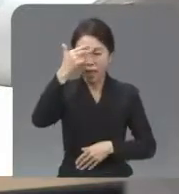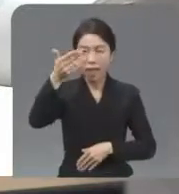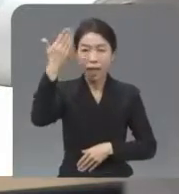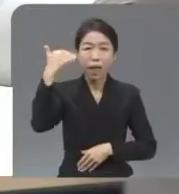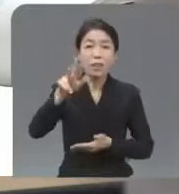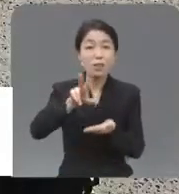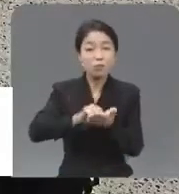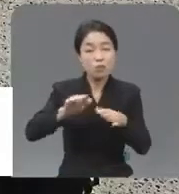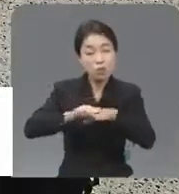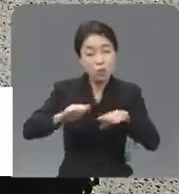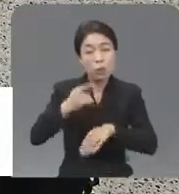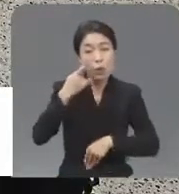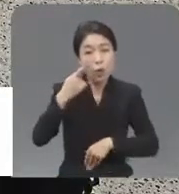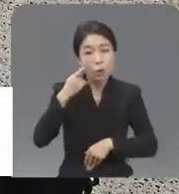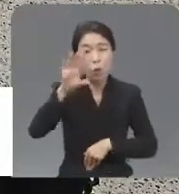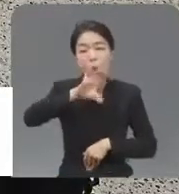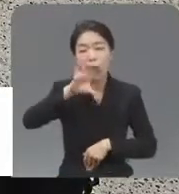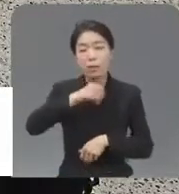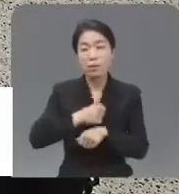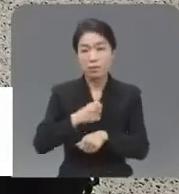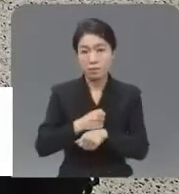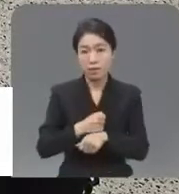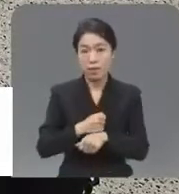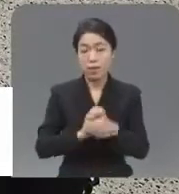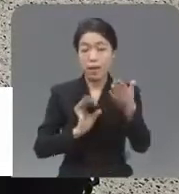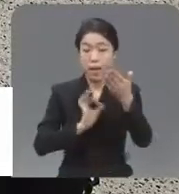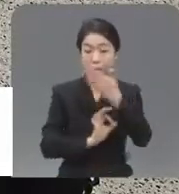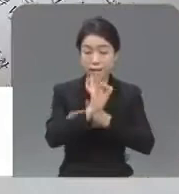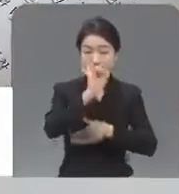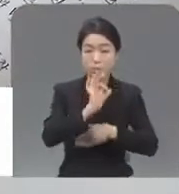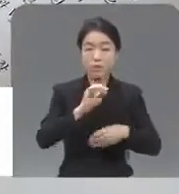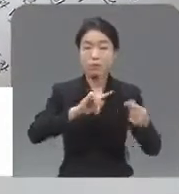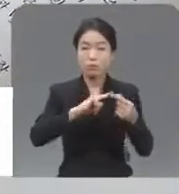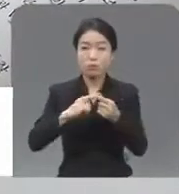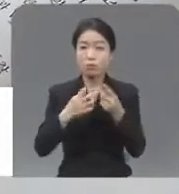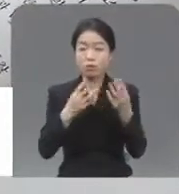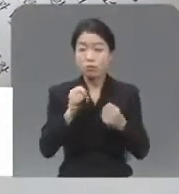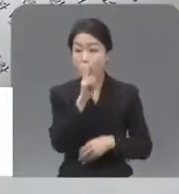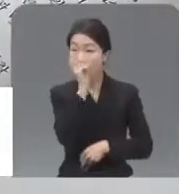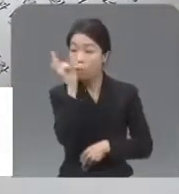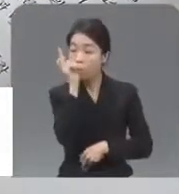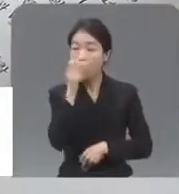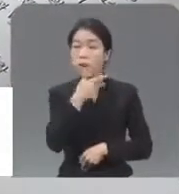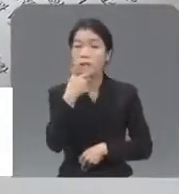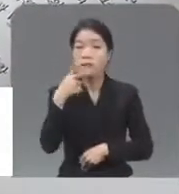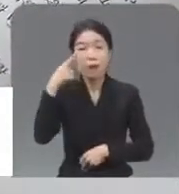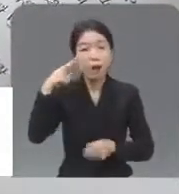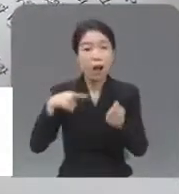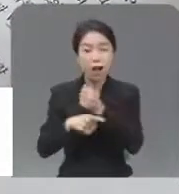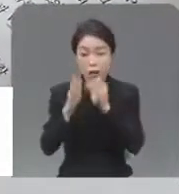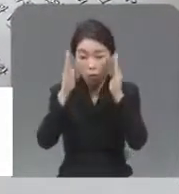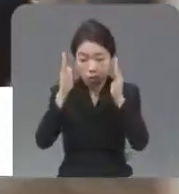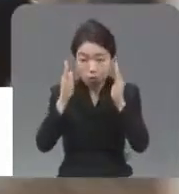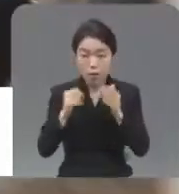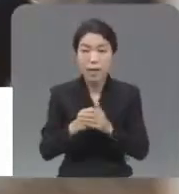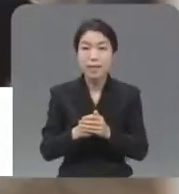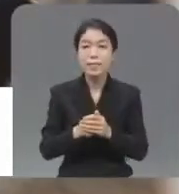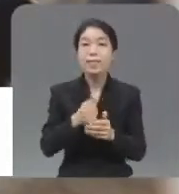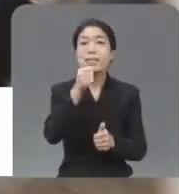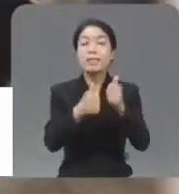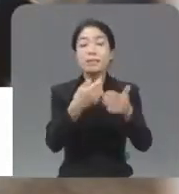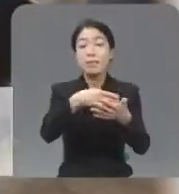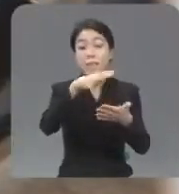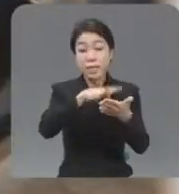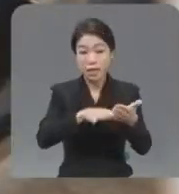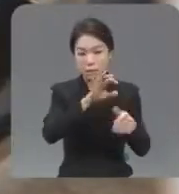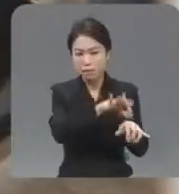등으로 실전 대비 연습을 하고 오전에는 국어와 수학을, 오후에는 영어와 탐구 과목을 공부하는 등 수능 시간표